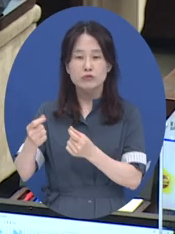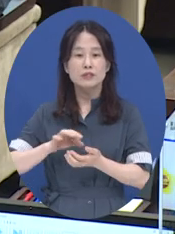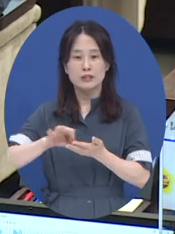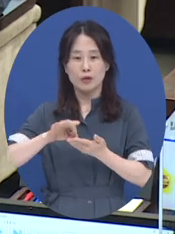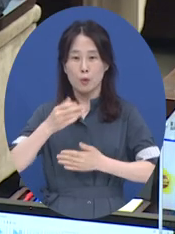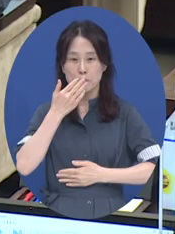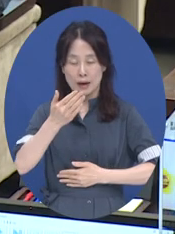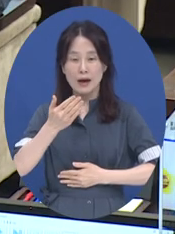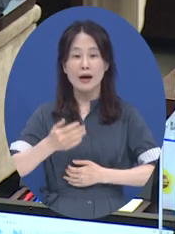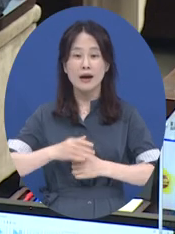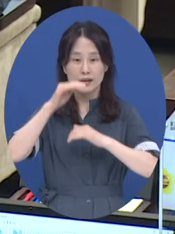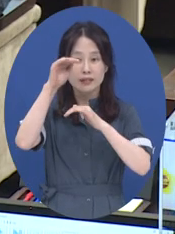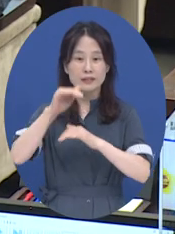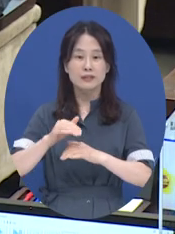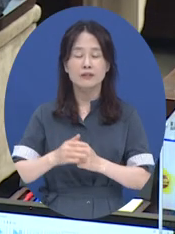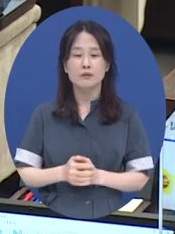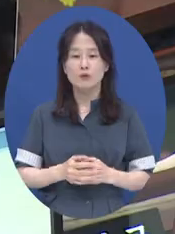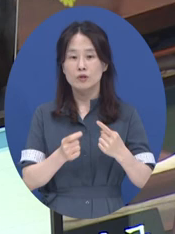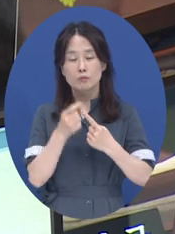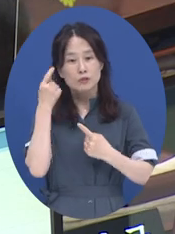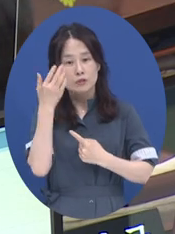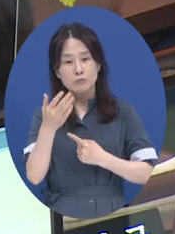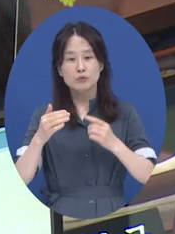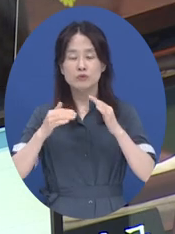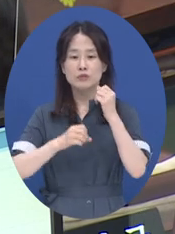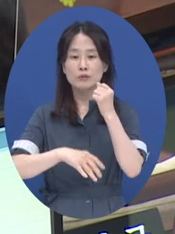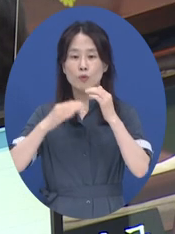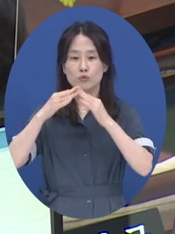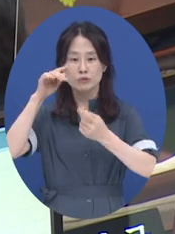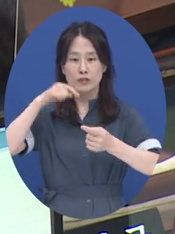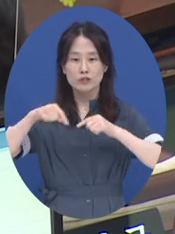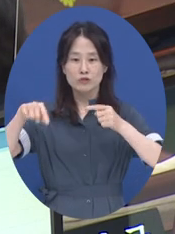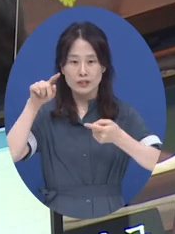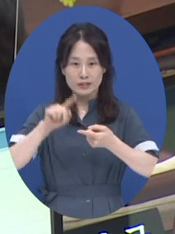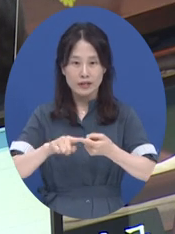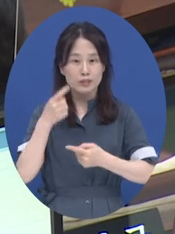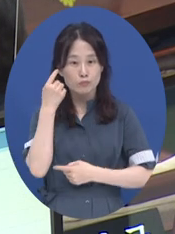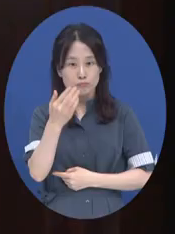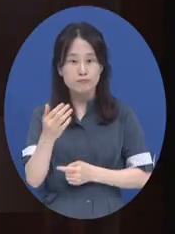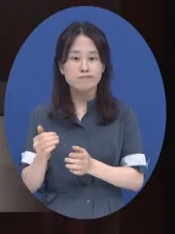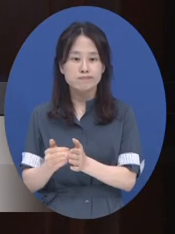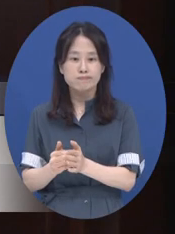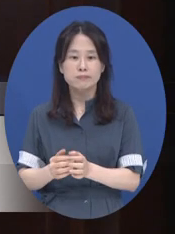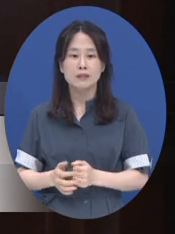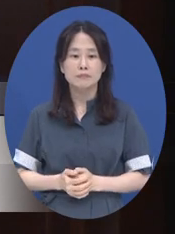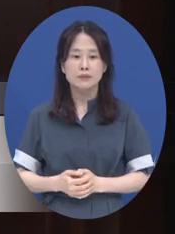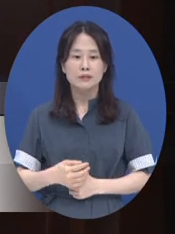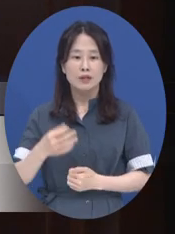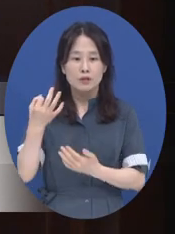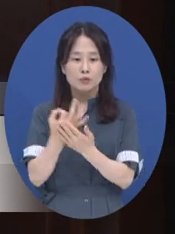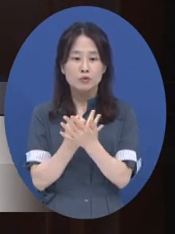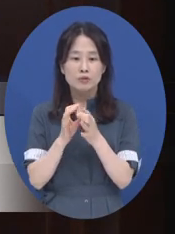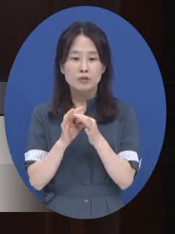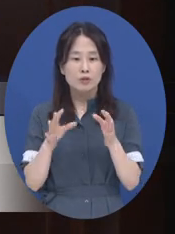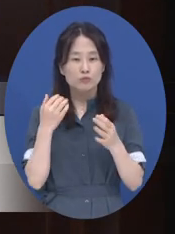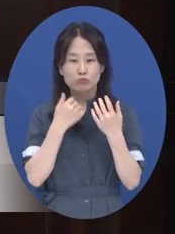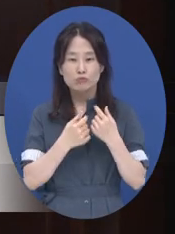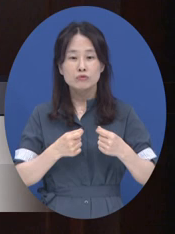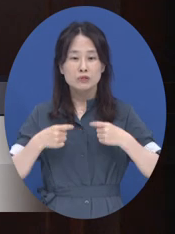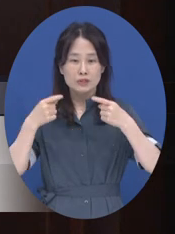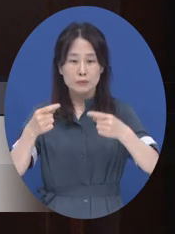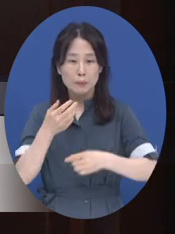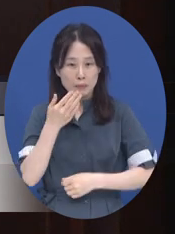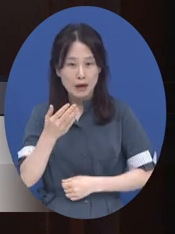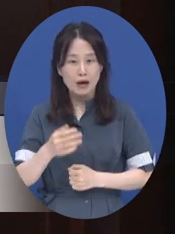게 핵심입니다. 첫 질문은 기본주택 정책부터 던져졌습니다. 소득에 상관없이 누구나 가능하다고